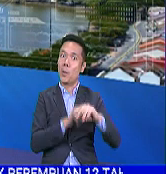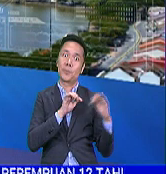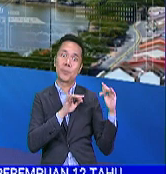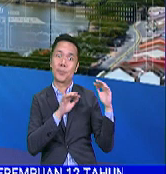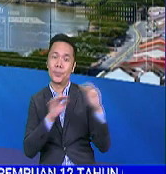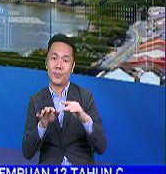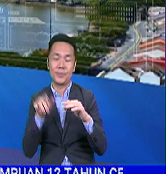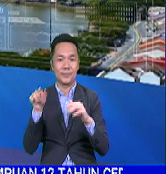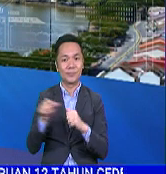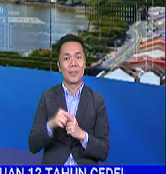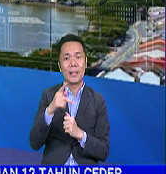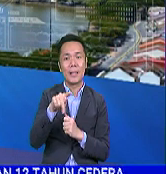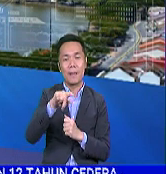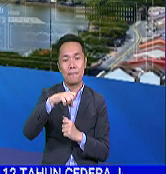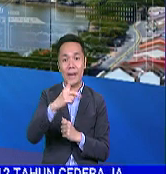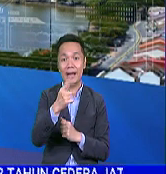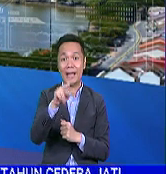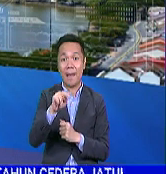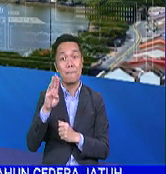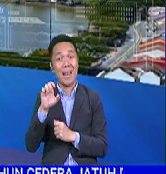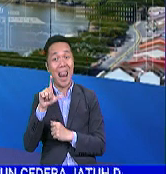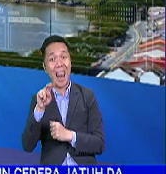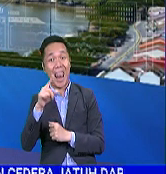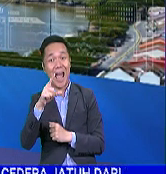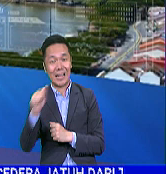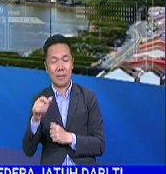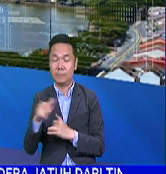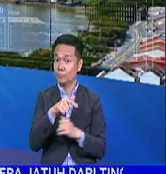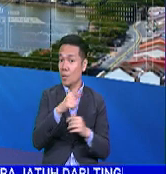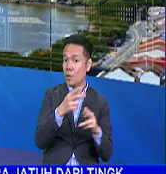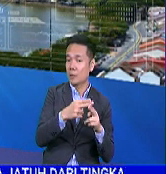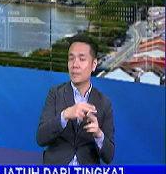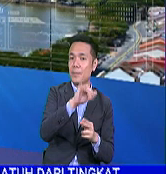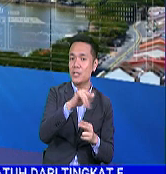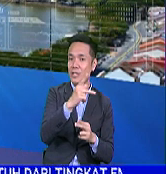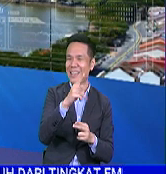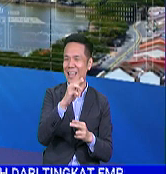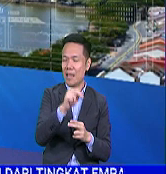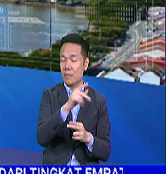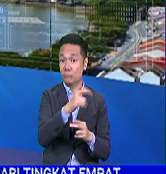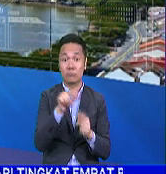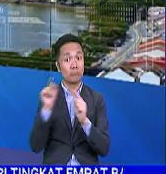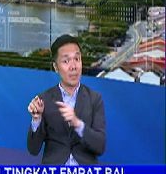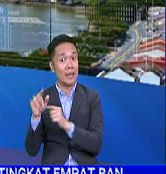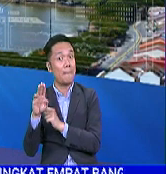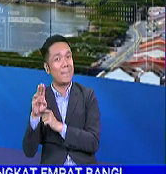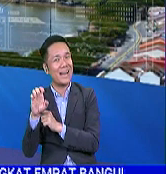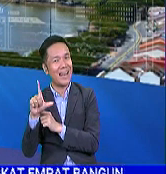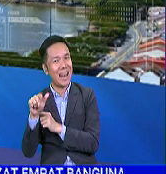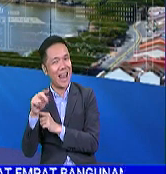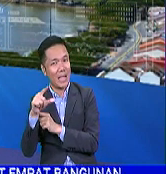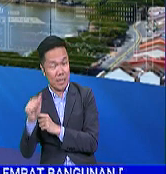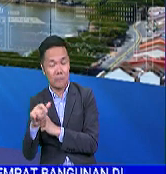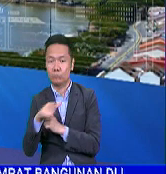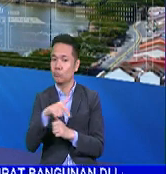kaum di penempatan Pekan Belaga. Bagi Maren Umar Latuk Juman, PJKM yang dianjurkan di Pekan Belaga oleh